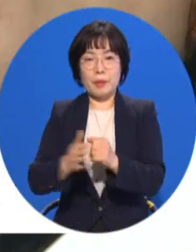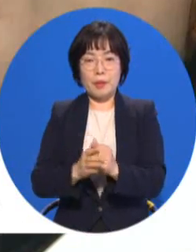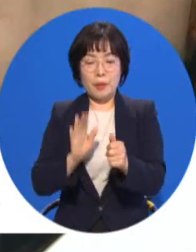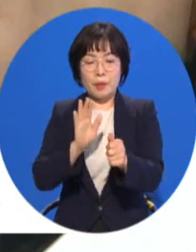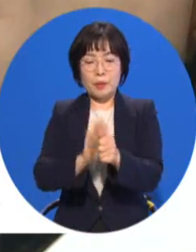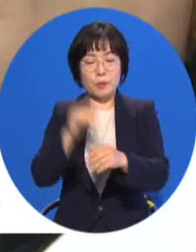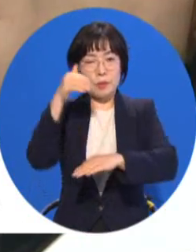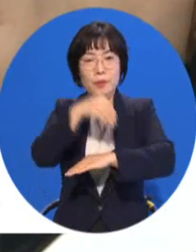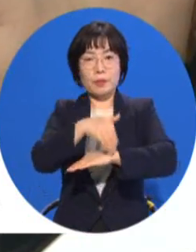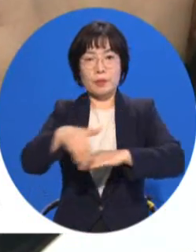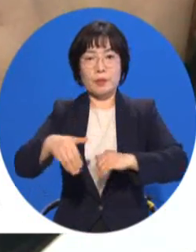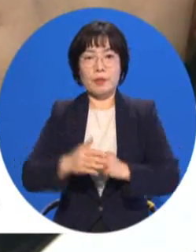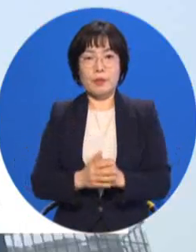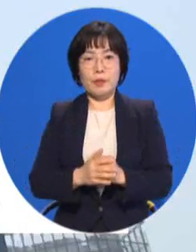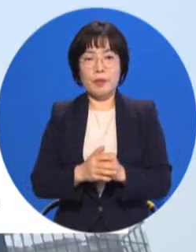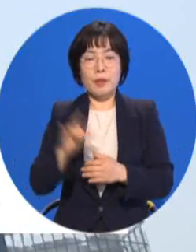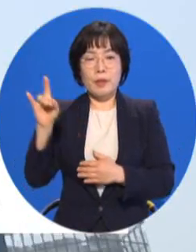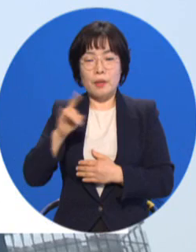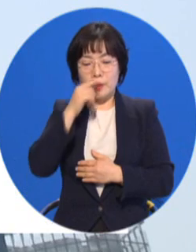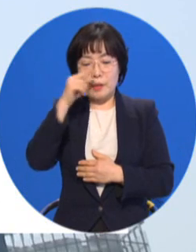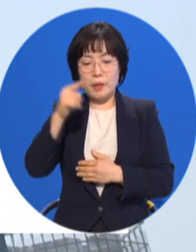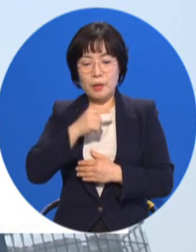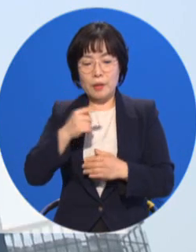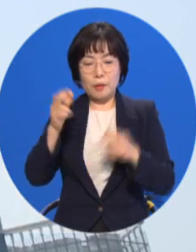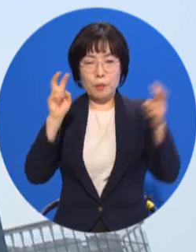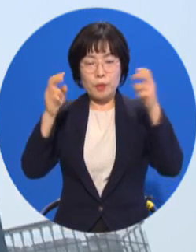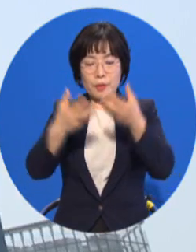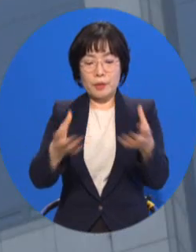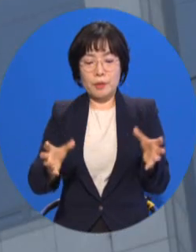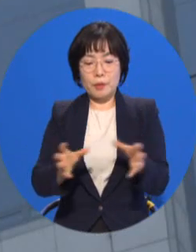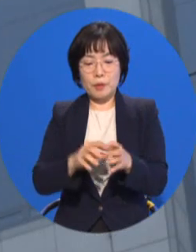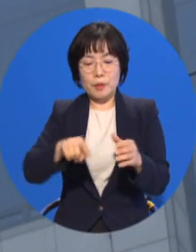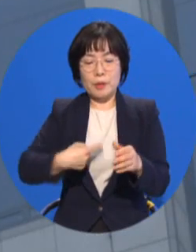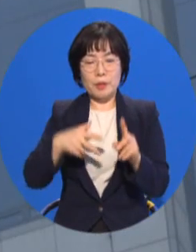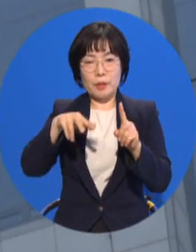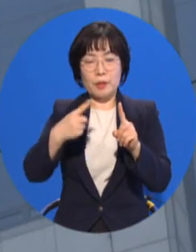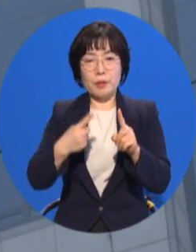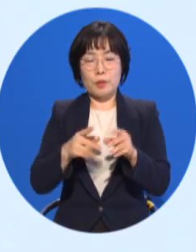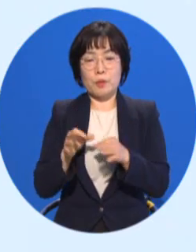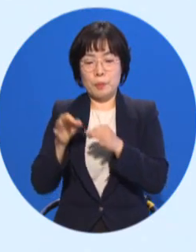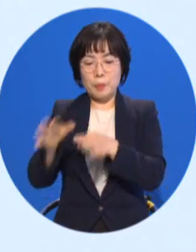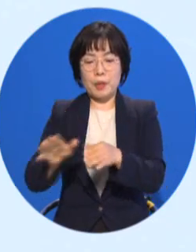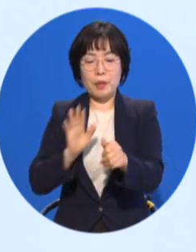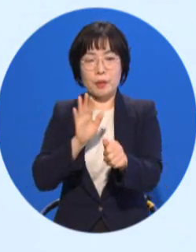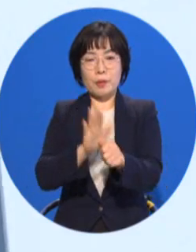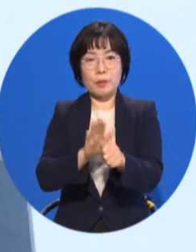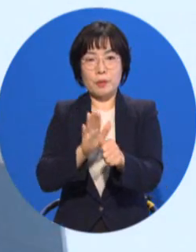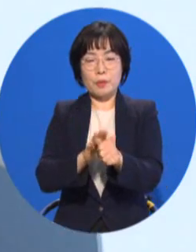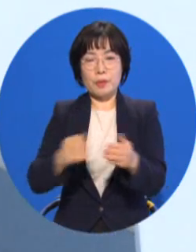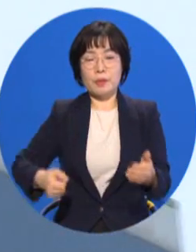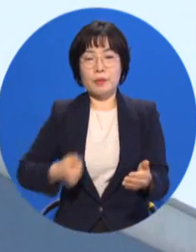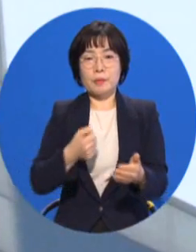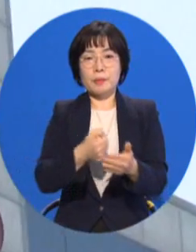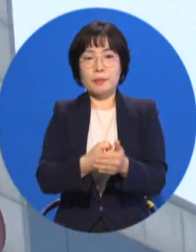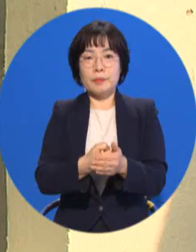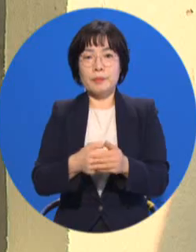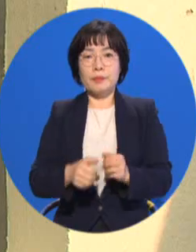지원에 나서기로 했고 현대 기아차 그룹도 자체적으로 1조 원 규모의 자금을 협력업체에 지원하기로